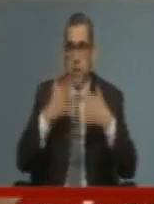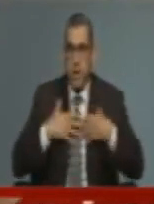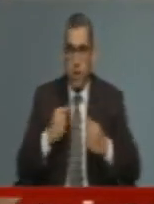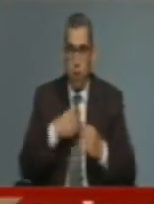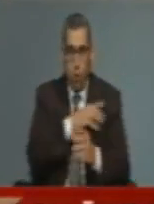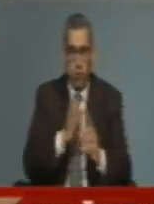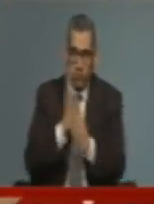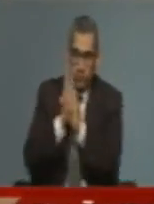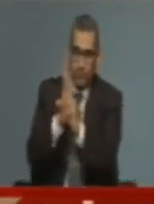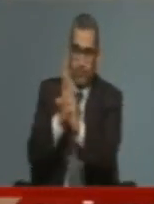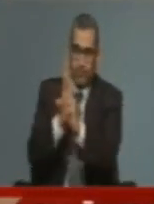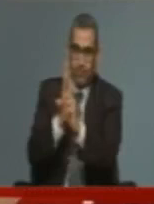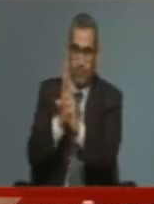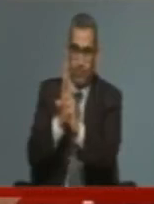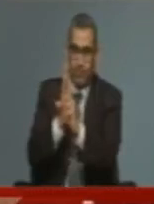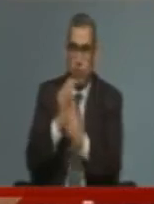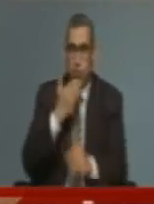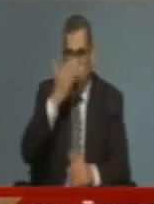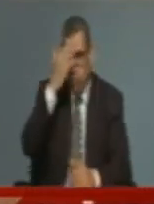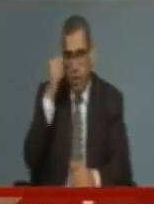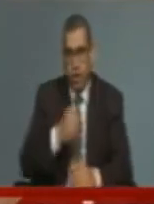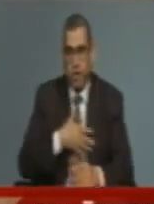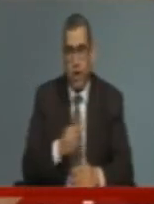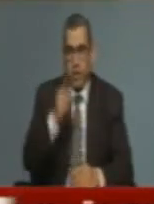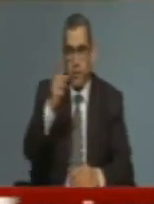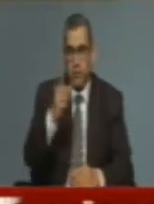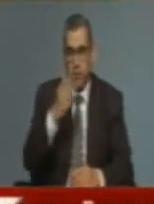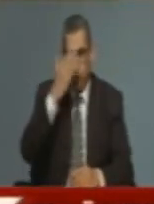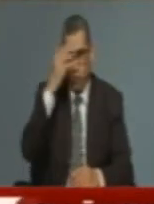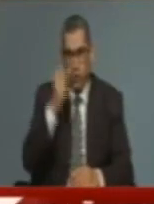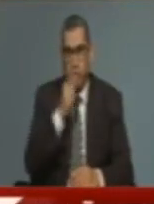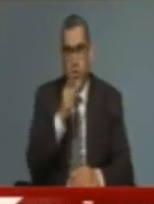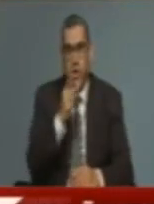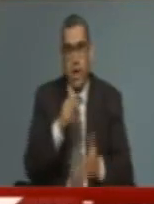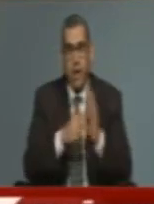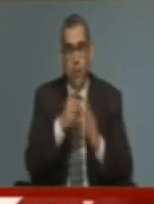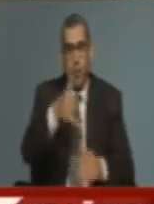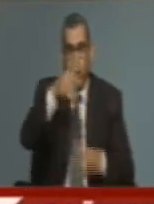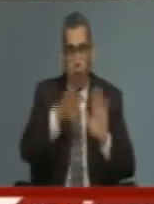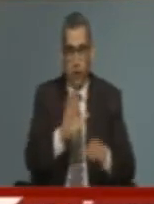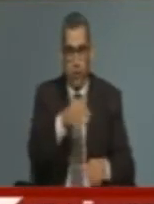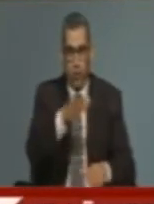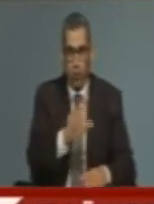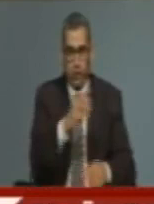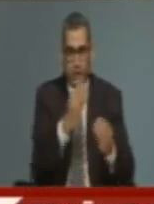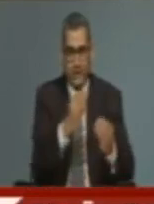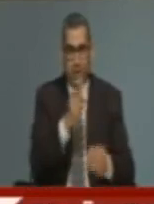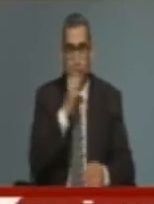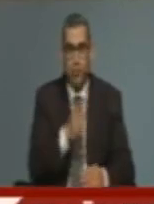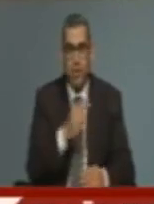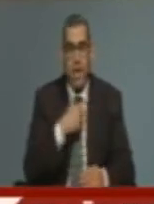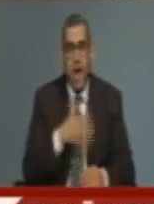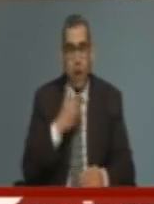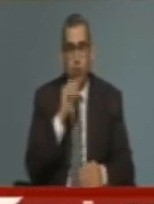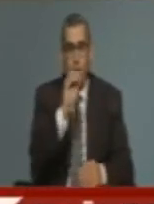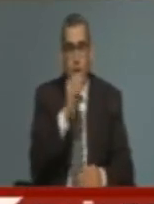الله. كل سنه وحضرتك طيب يا ريس. شكرا جدا. وانت طيب يا محمد، ما تقعدش لو سمحت يعني. انا عايز اقول لك على حاجه،